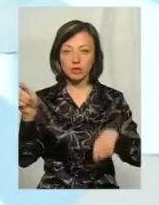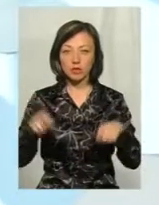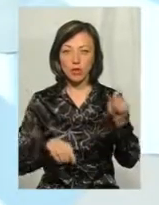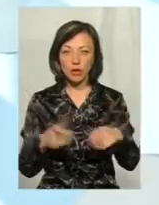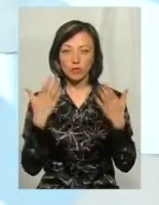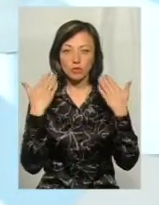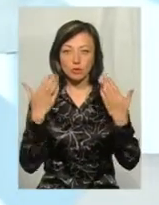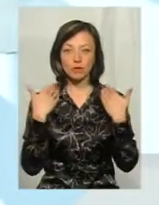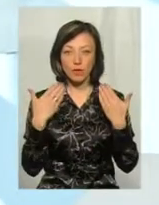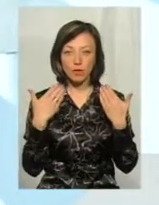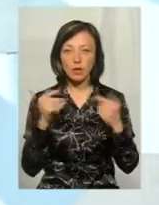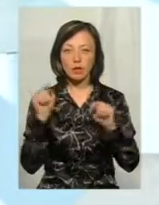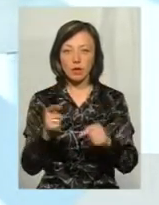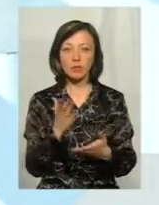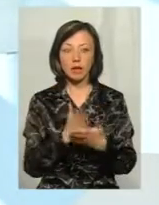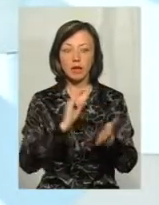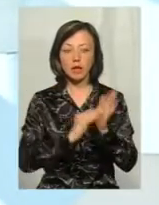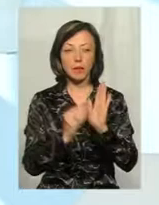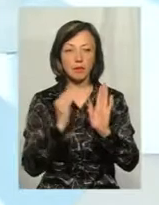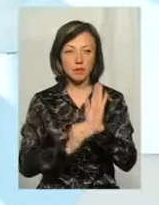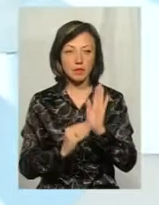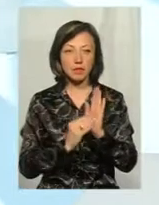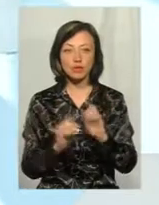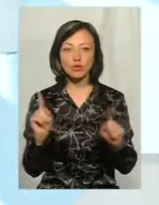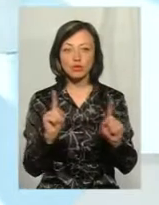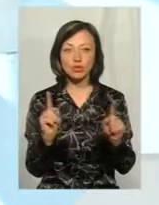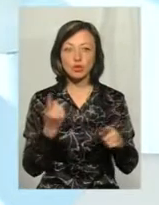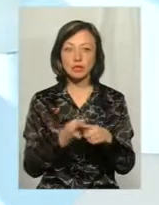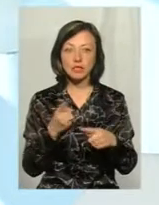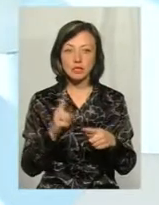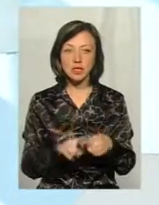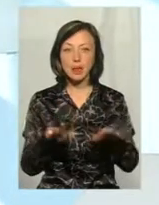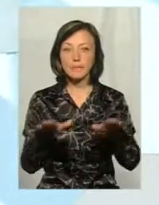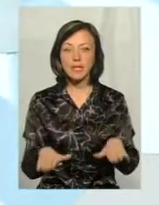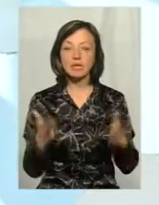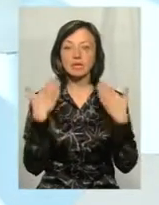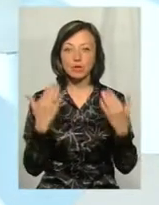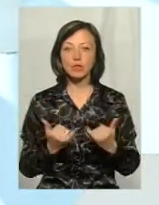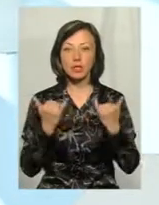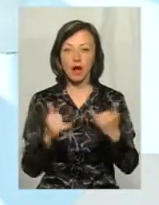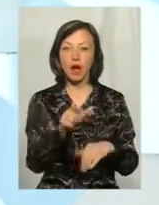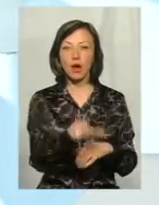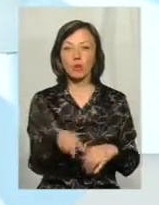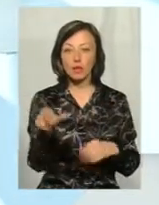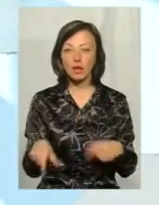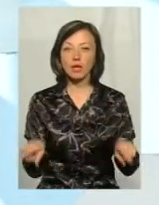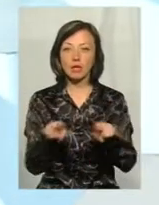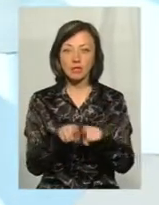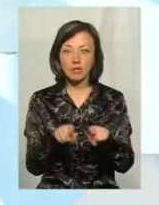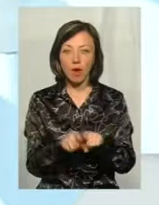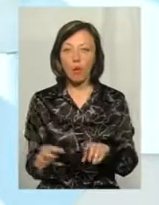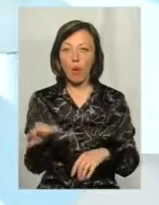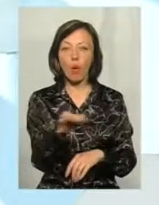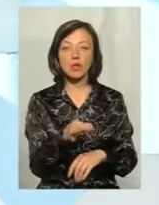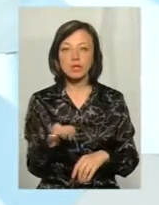туди відпочивати. Там є написано, що, значить, що це, значить, місце відпочинку для людей. Так само, значить,